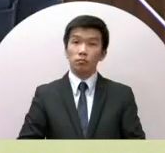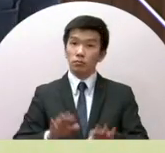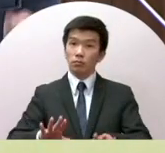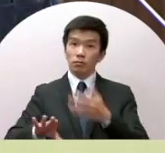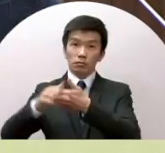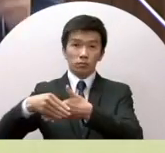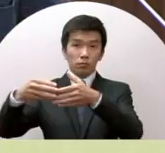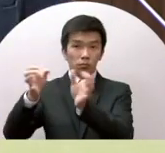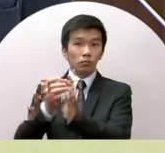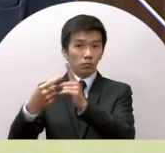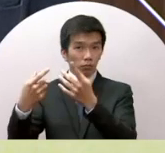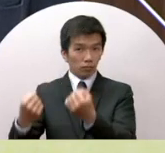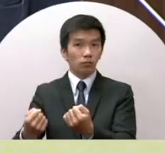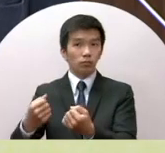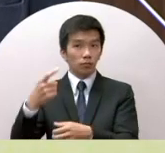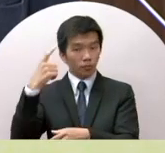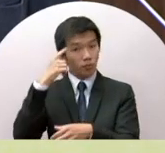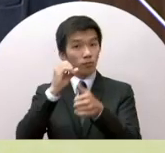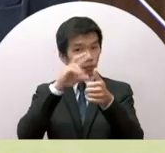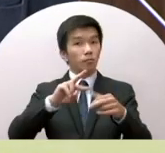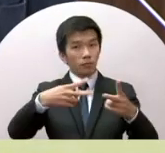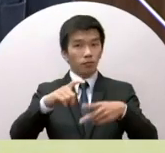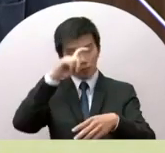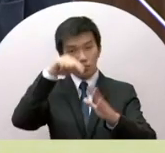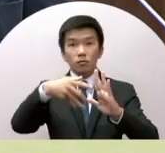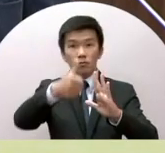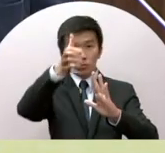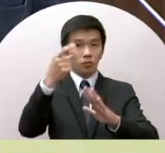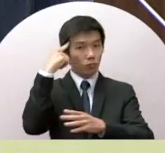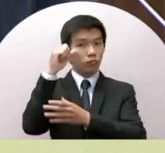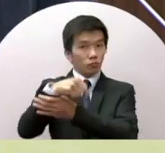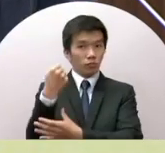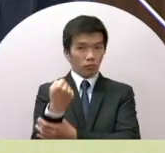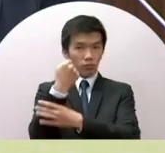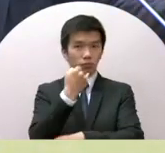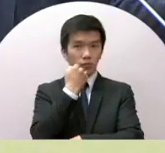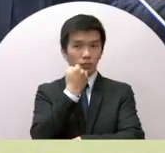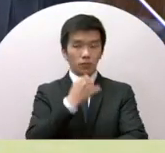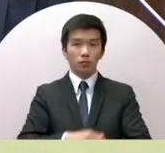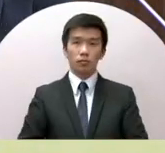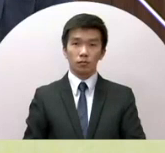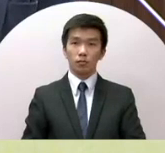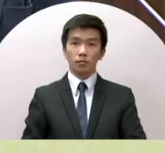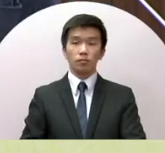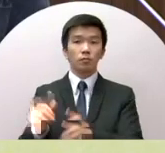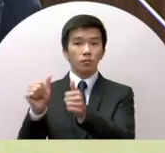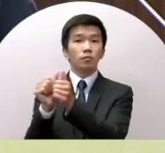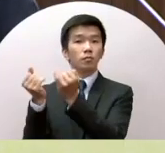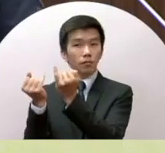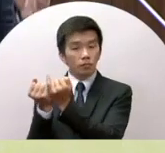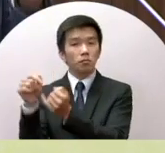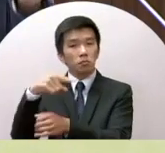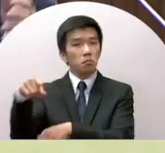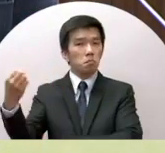部分，我希望院长可以具体来承诺，并且来支持。第一个就是说，其实我接到许多的同志朋友